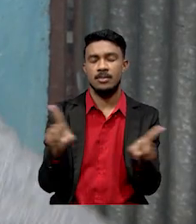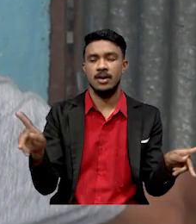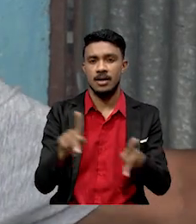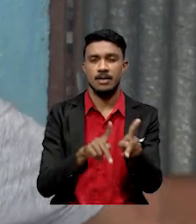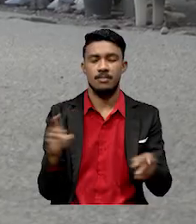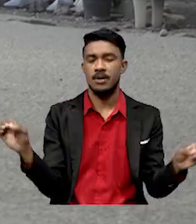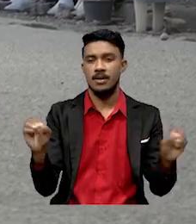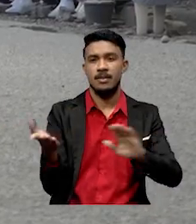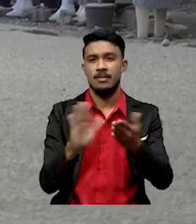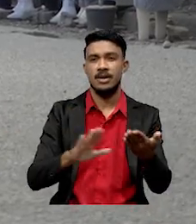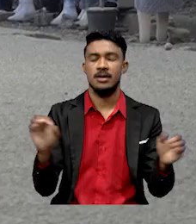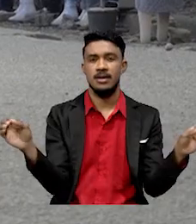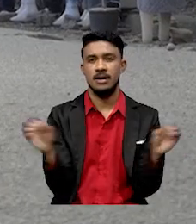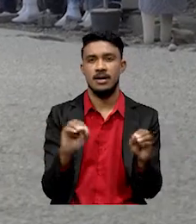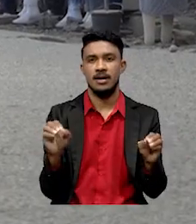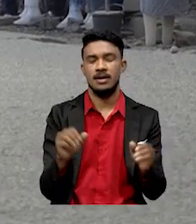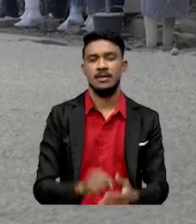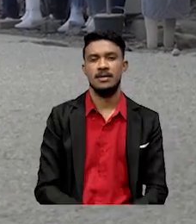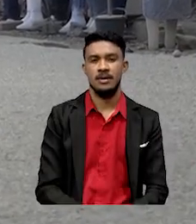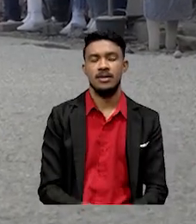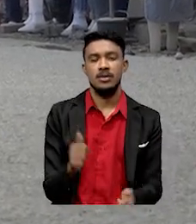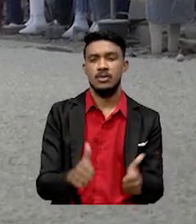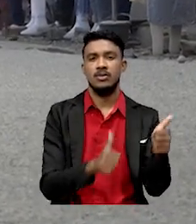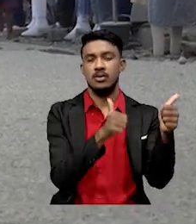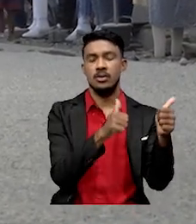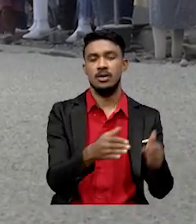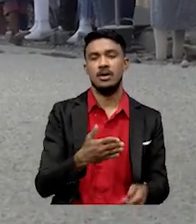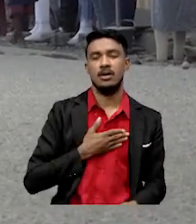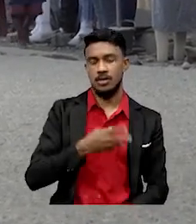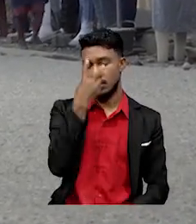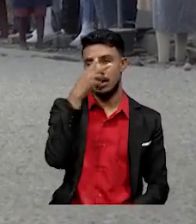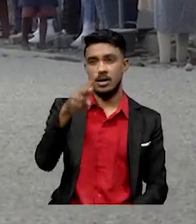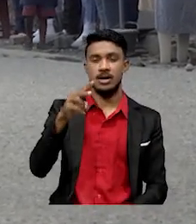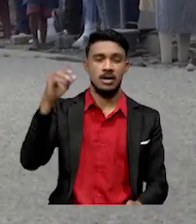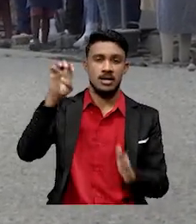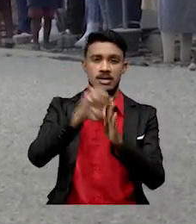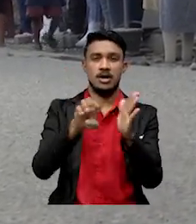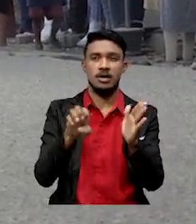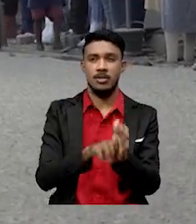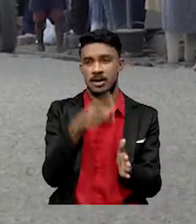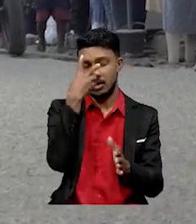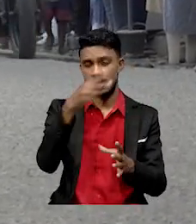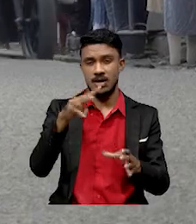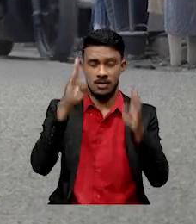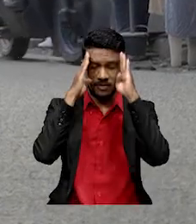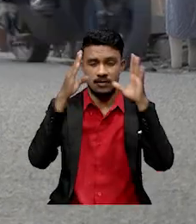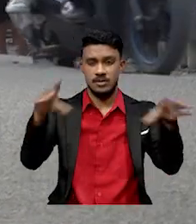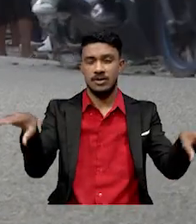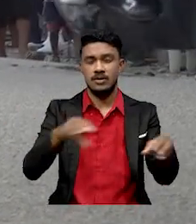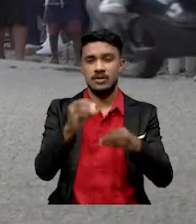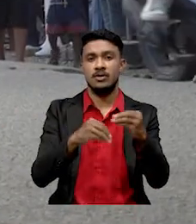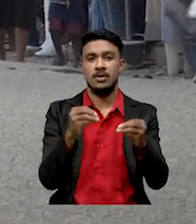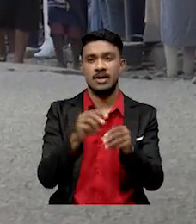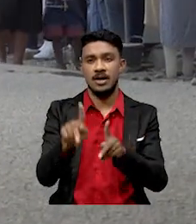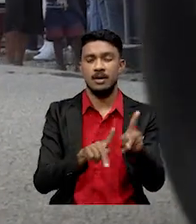inawa mate sorintia liman karu. Tuir hauni hari istaru mak ya kompetensi bot buat nabe mak populasaun halo